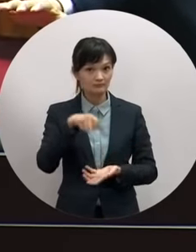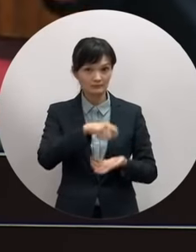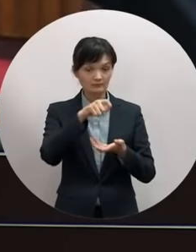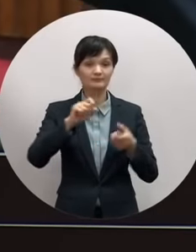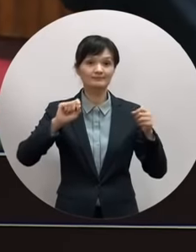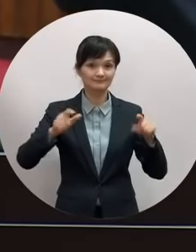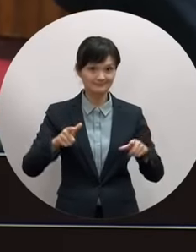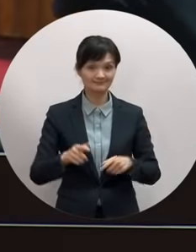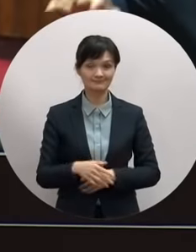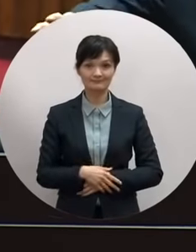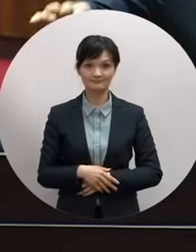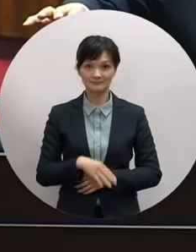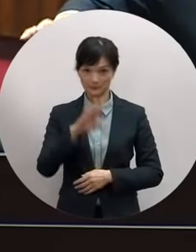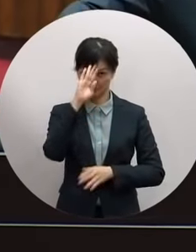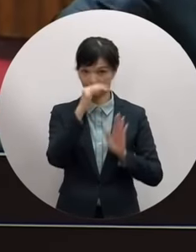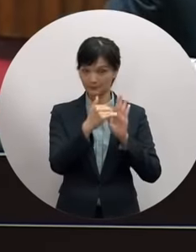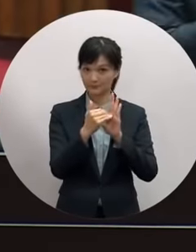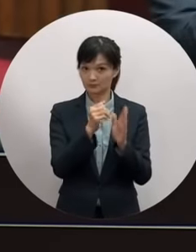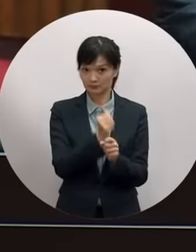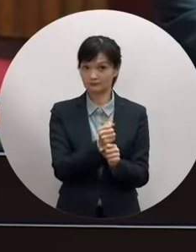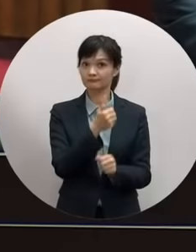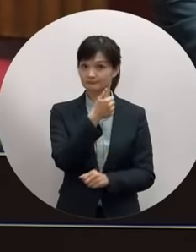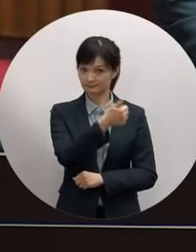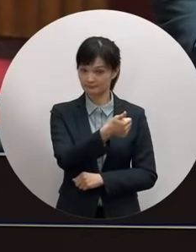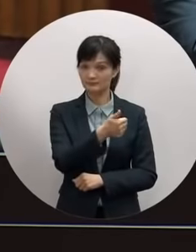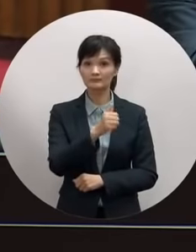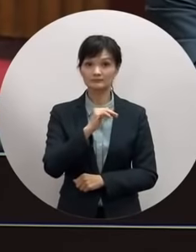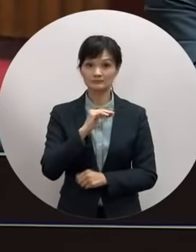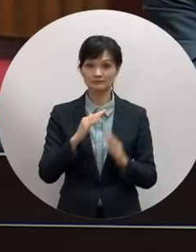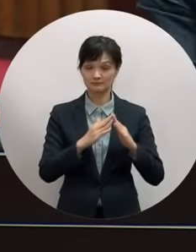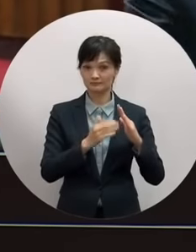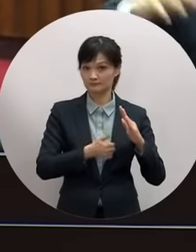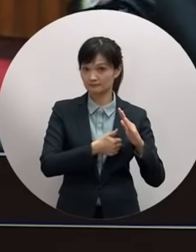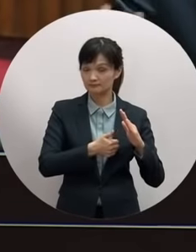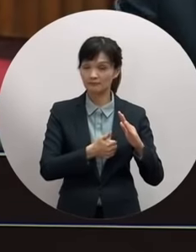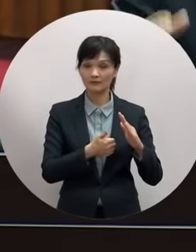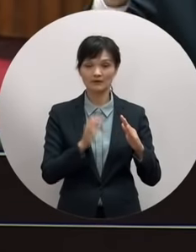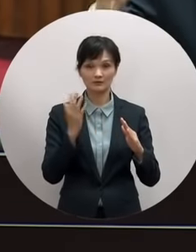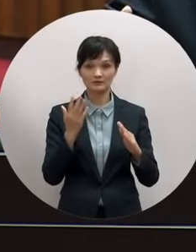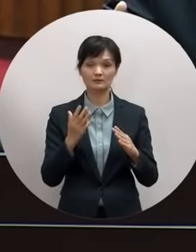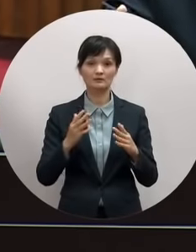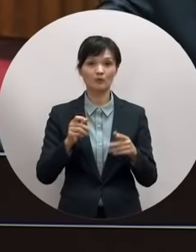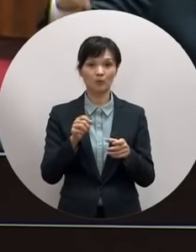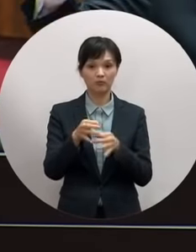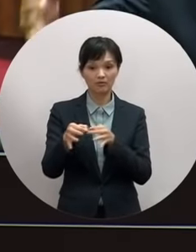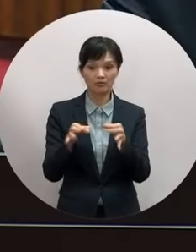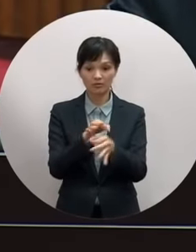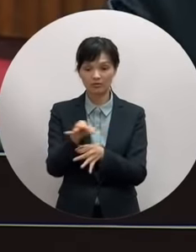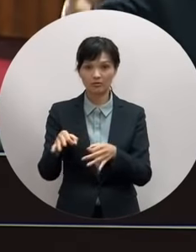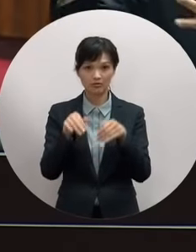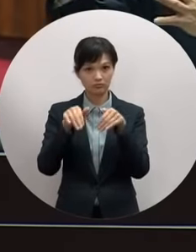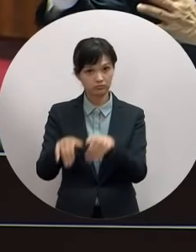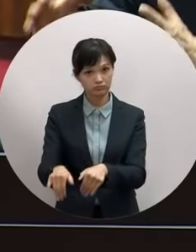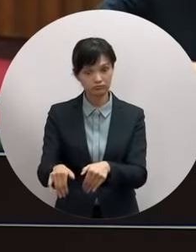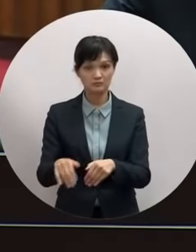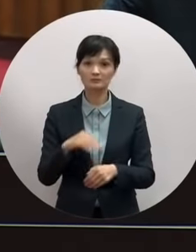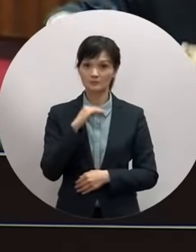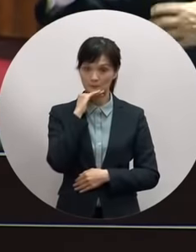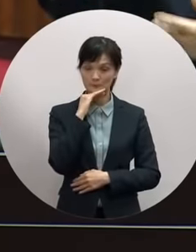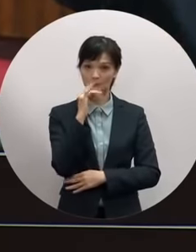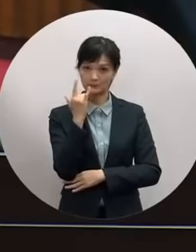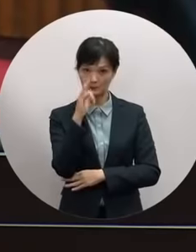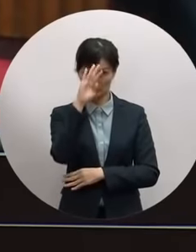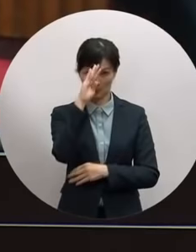得好，但因受疫情冲击，受困的要纾困，纾困到一个阶段，防疫也做得好